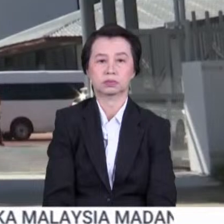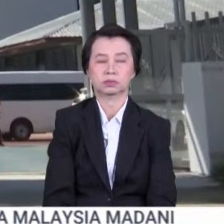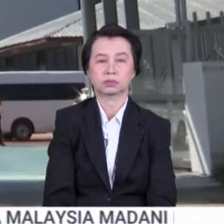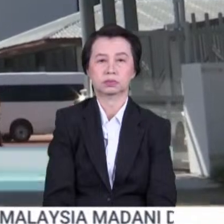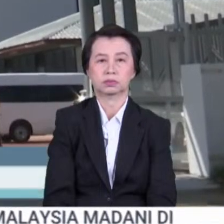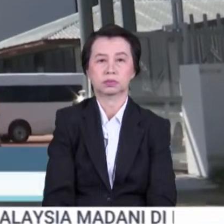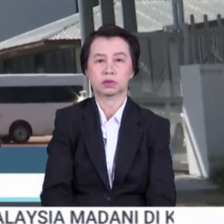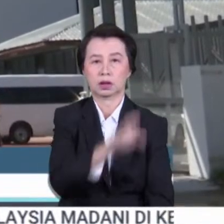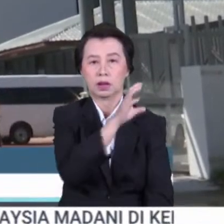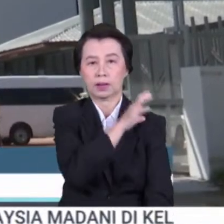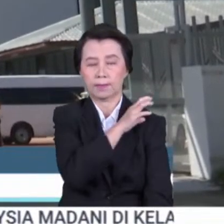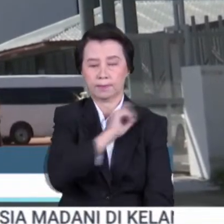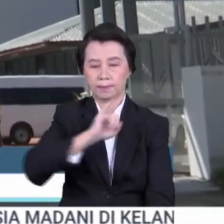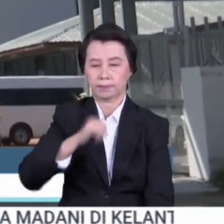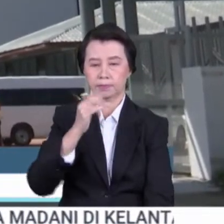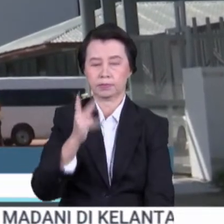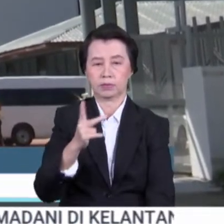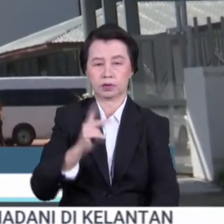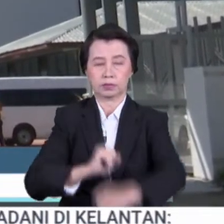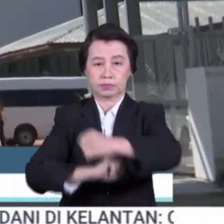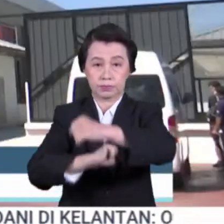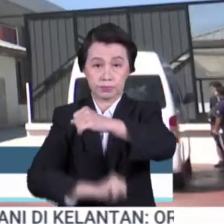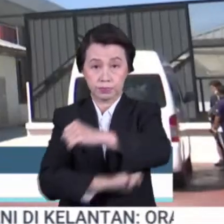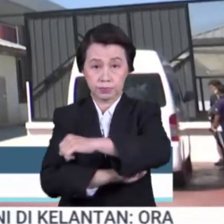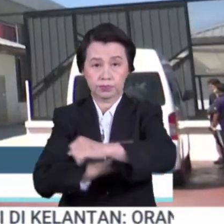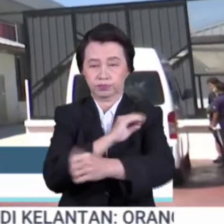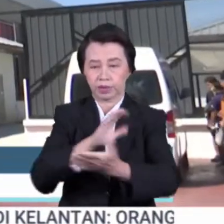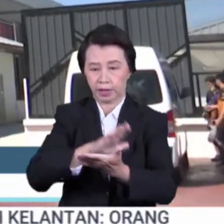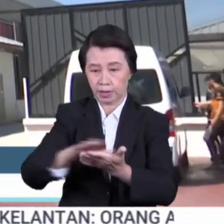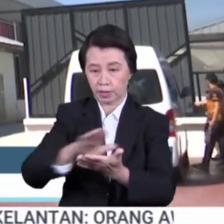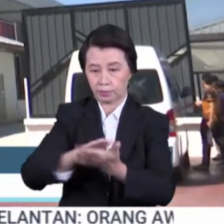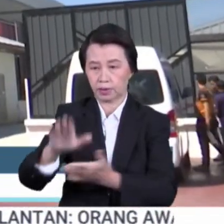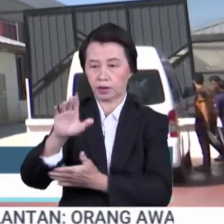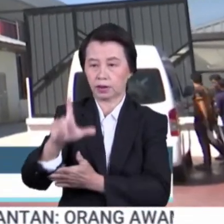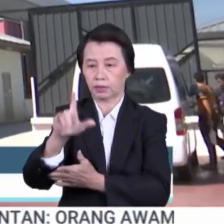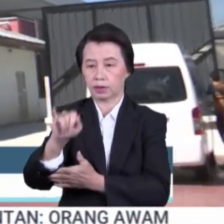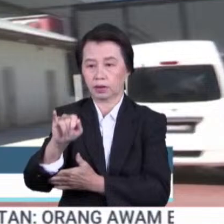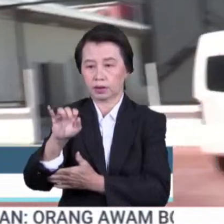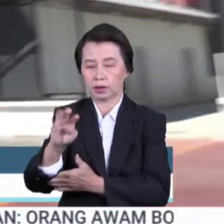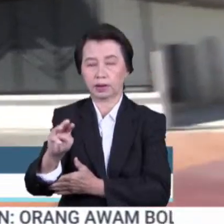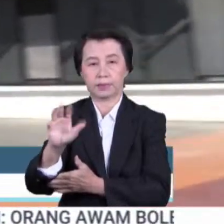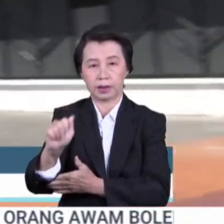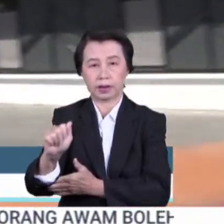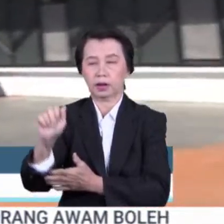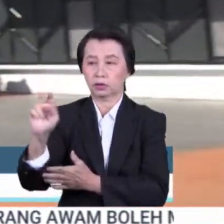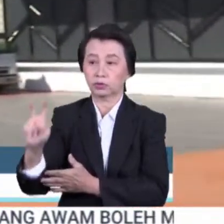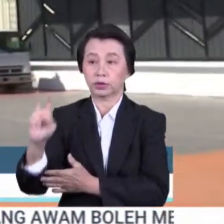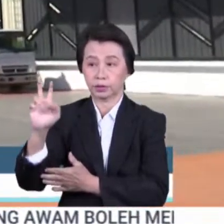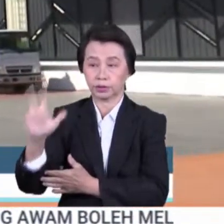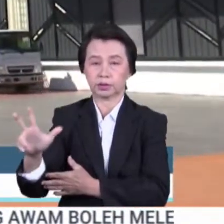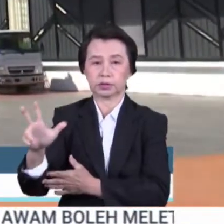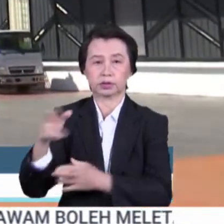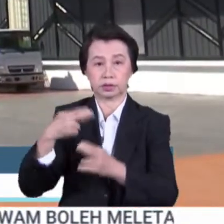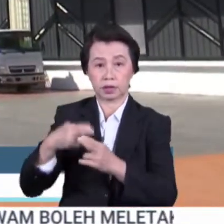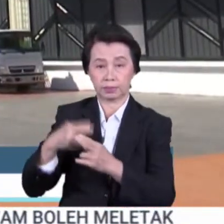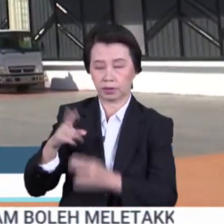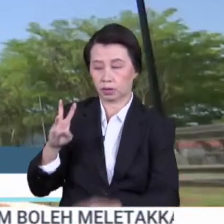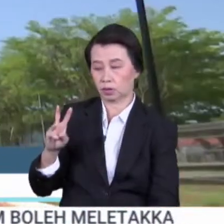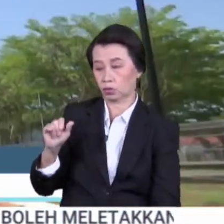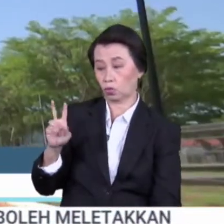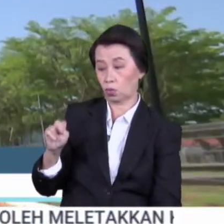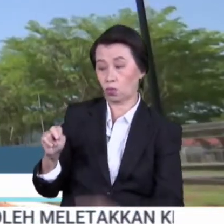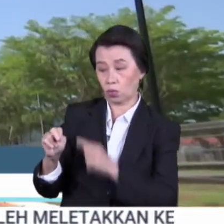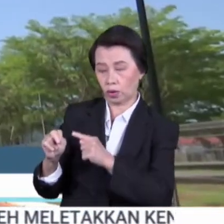Menurut pengerusi jawatankuasa infrastruktur dan kebersihan 523 Wan Kamarul Faizal Wan Kamardin,